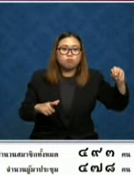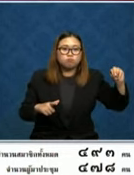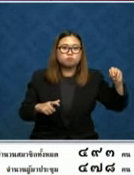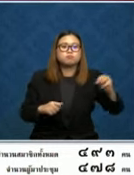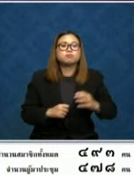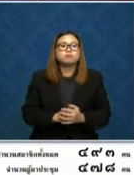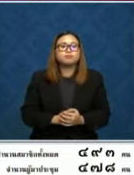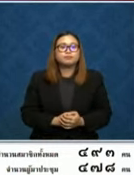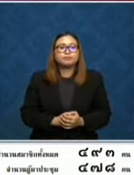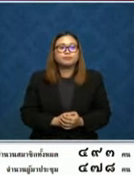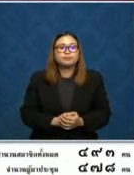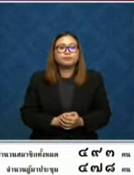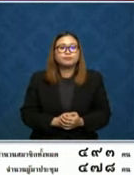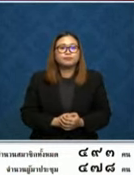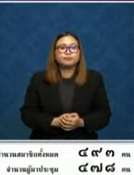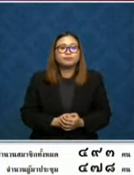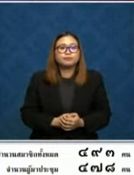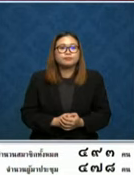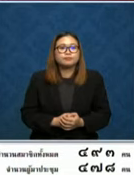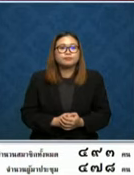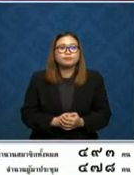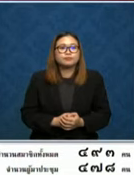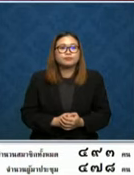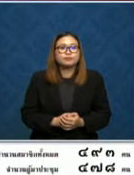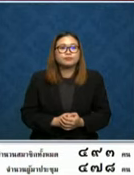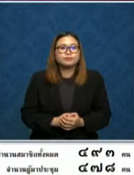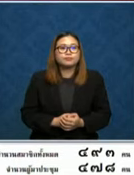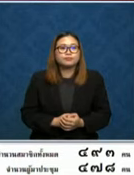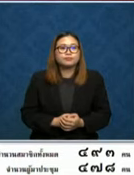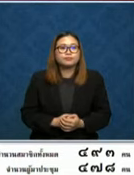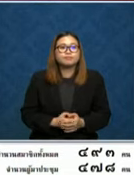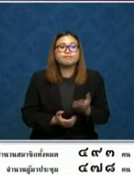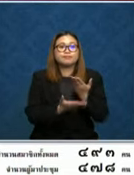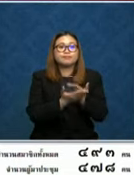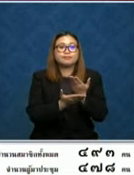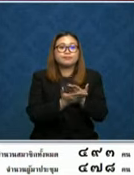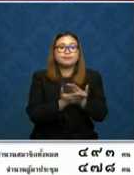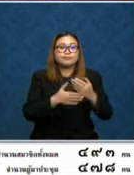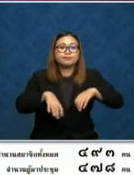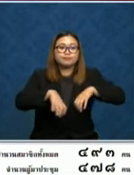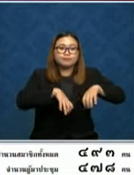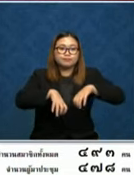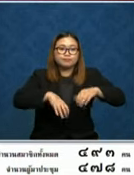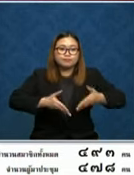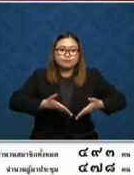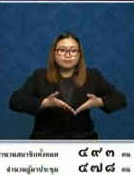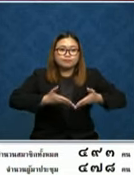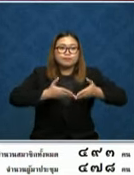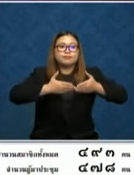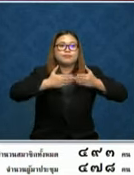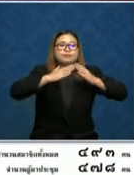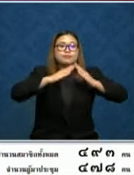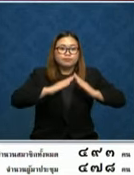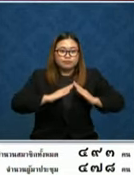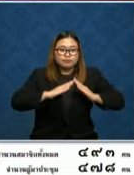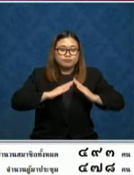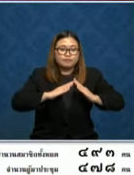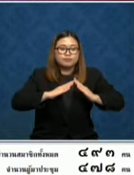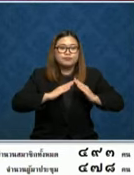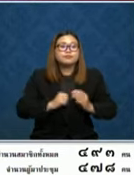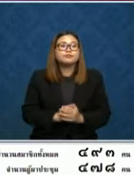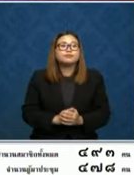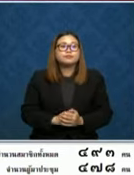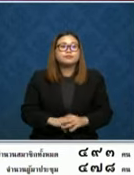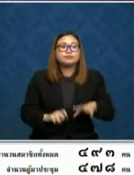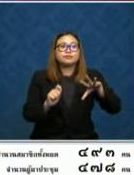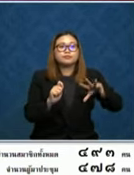งจันทน์สไลด์ถัดไปเลยครับโดยภาพรวมของงบประมาณสำหรับการก่อสร้างอาคารสถานเอกอัครราชทูตไทยแห่งใหม่ในกรุงเ